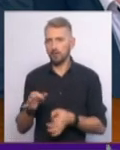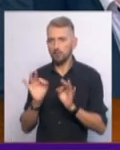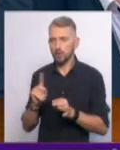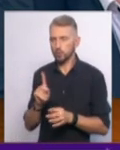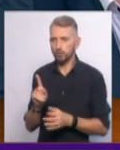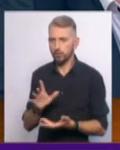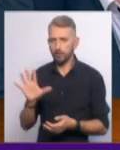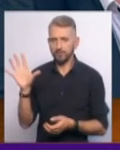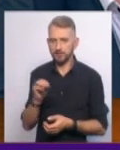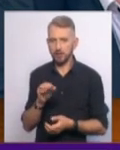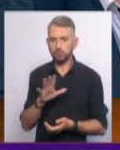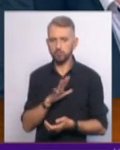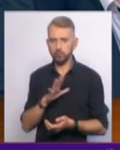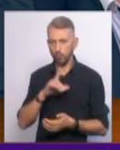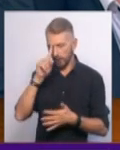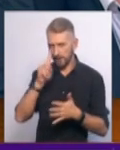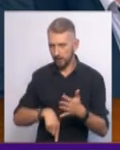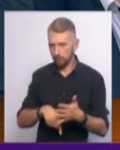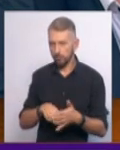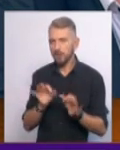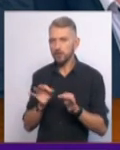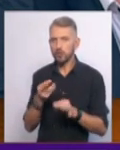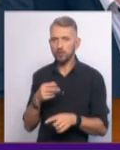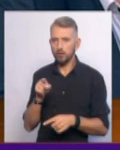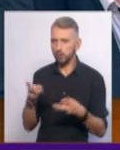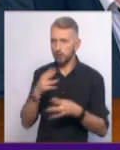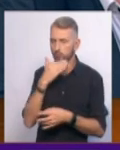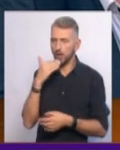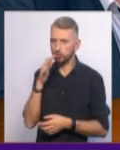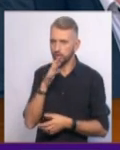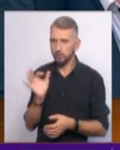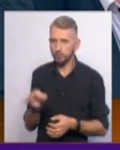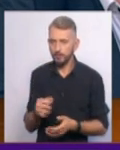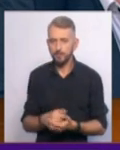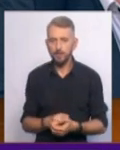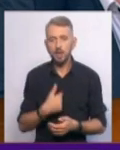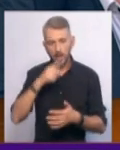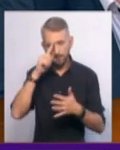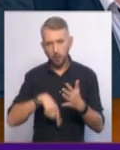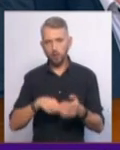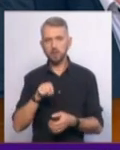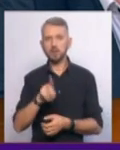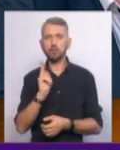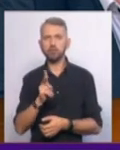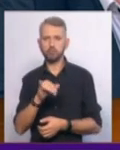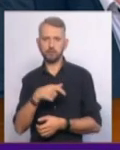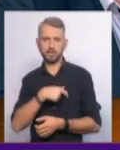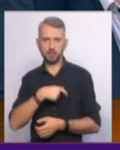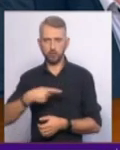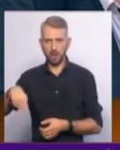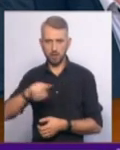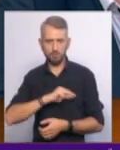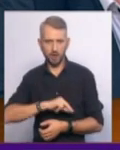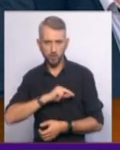все було надійно, то, звичайно, для цього потрібно багато часу. Так, я переконана, що ті, хто з депутатами